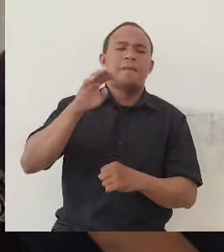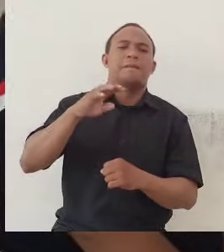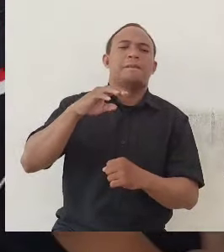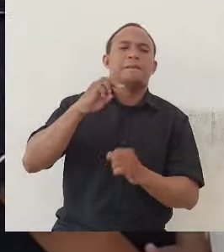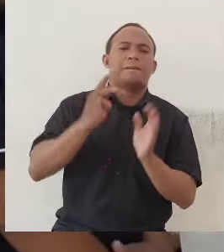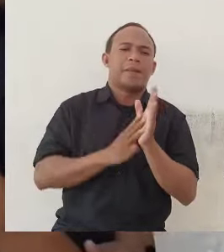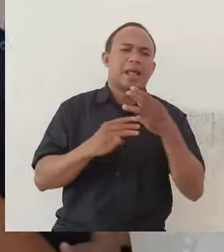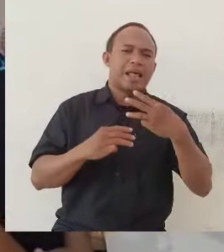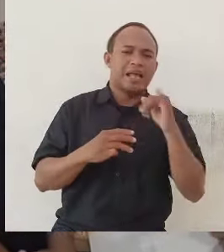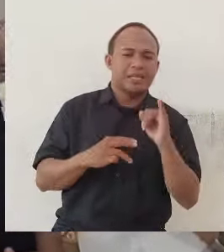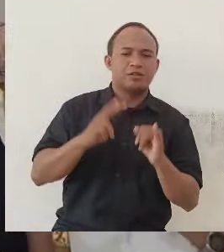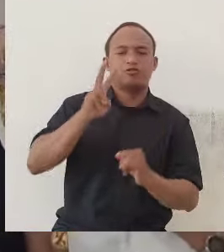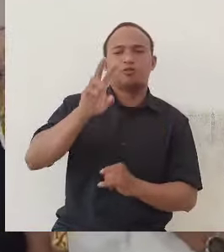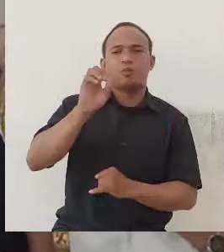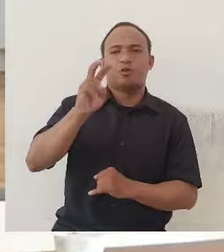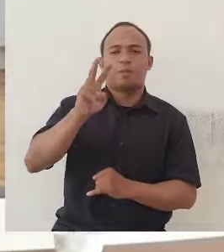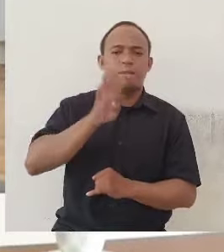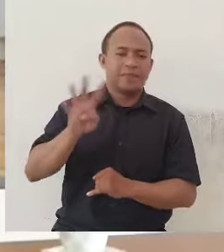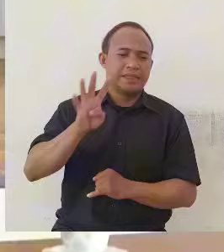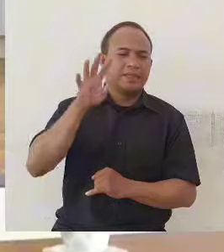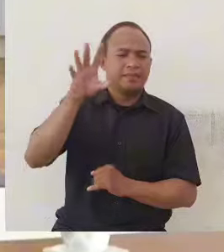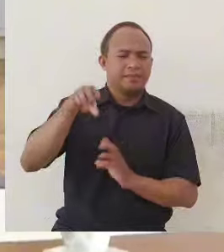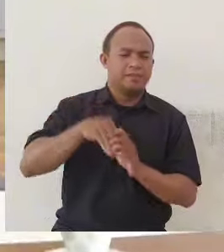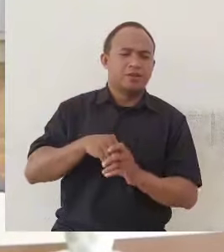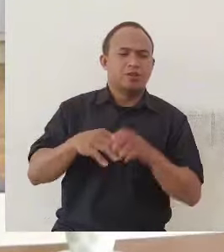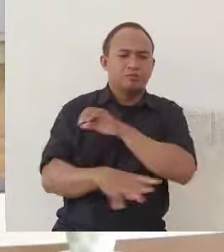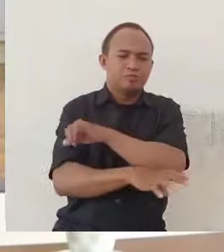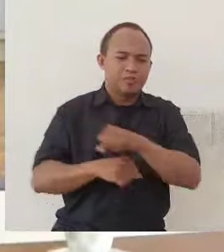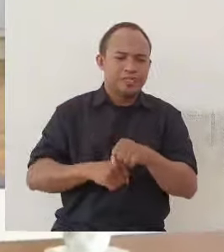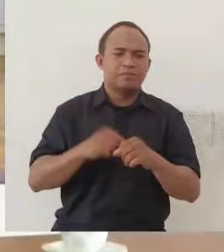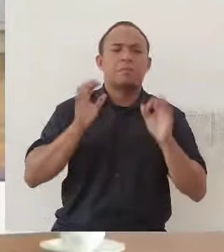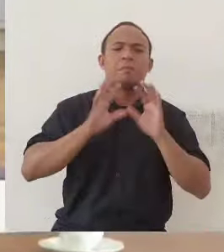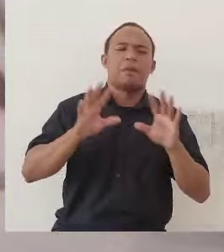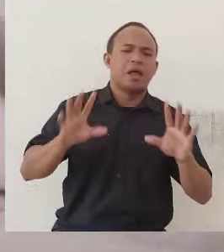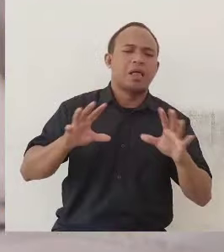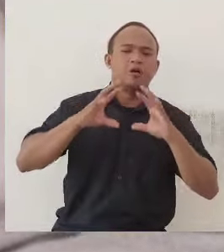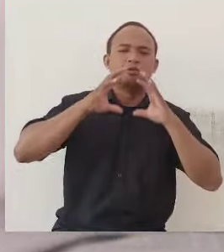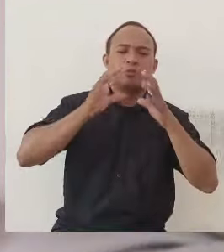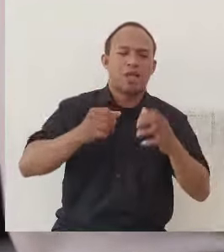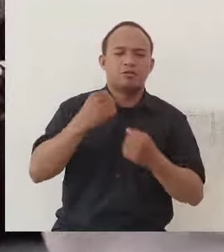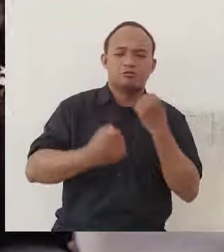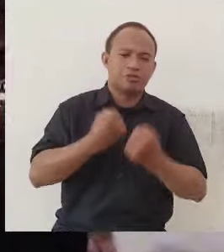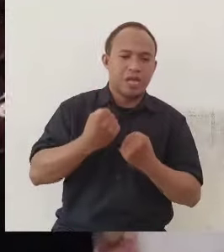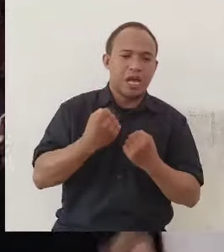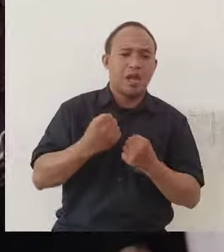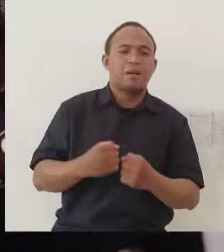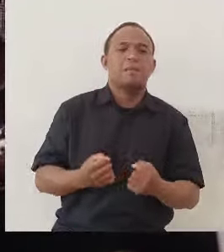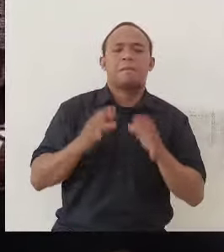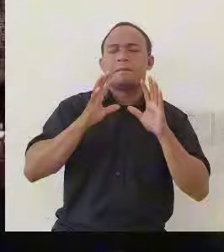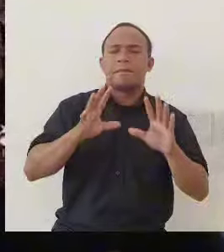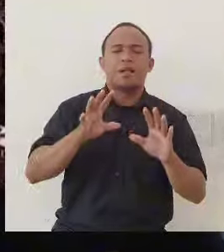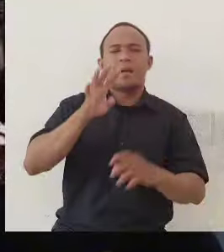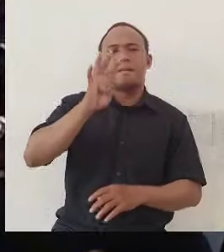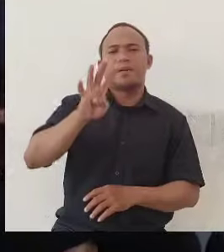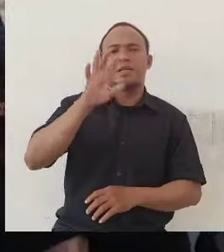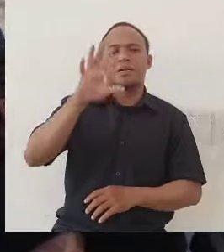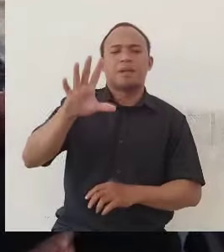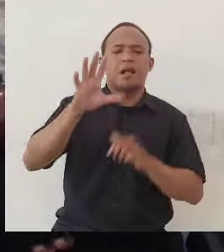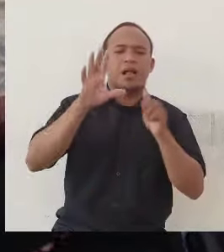hingga Mei 2024, pelaku korupsi terbanyak adalah dari dunia usaha atau swasta, yaitu